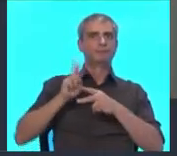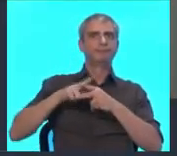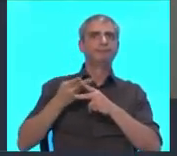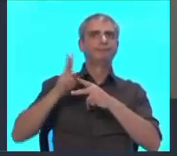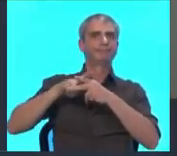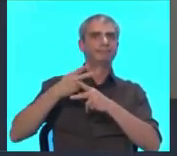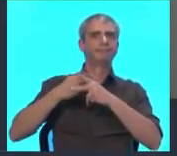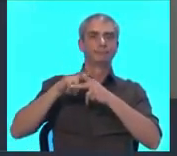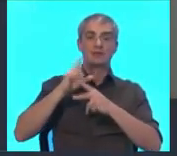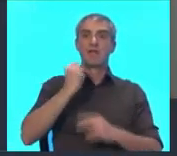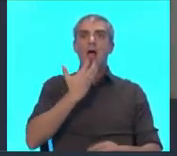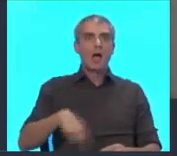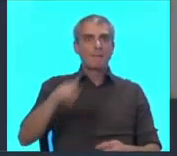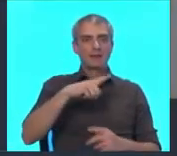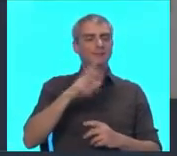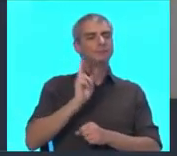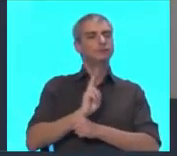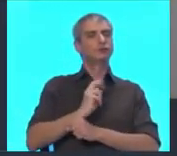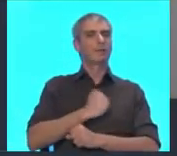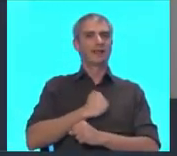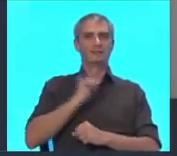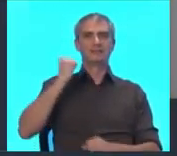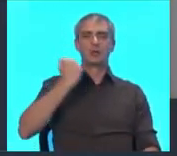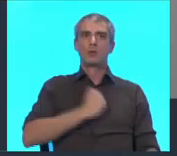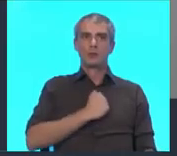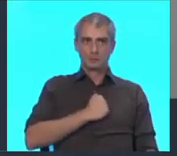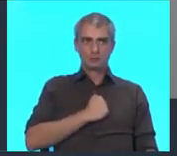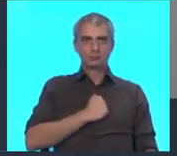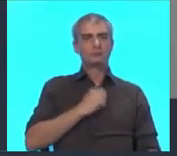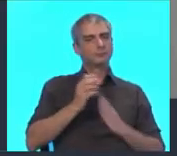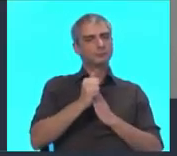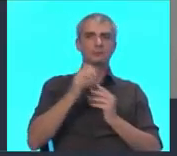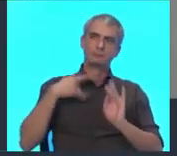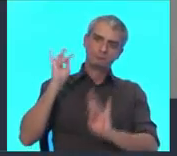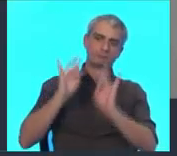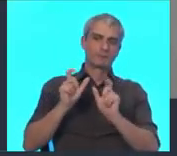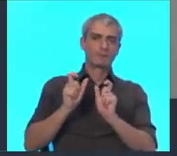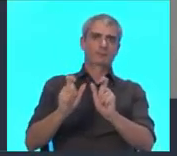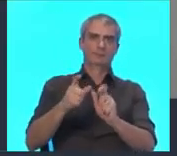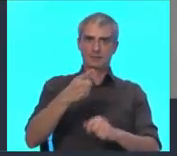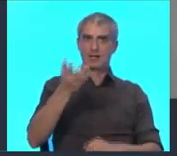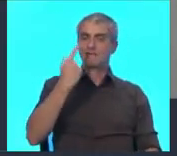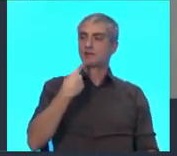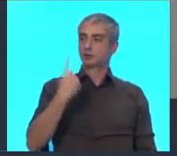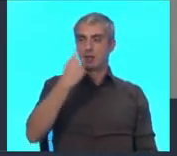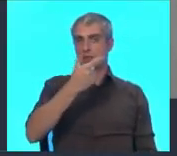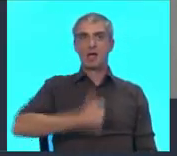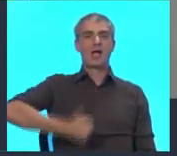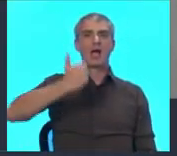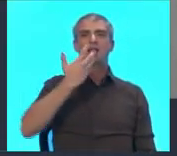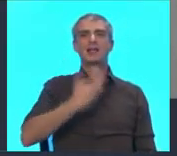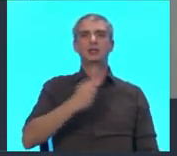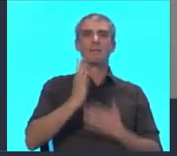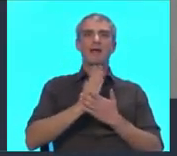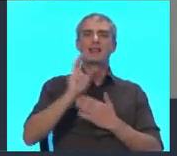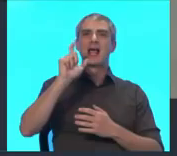האחרונות, ורבנים מהזרם השמרני בציונות הדתית מובילים נגדו מאבק. לפני כשנה תקף אחד מראשי המכינה באלי הרב